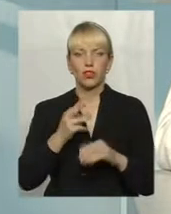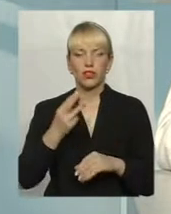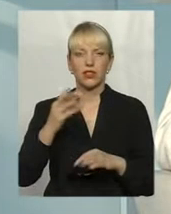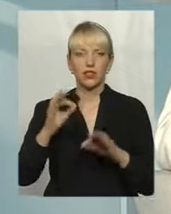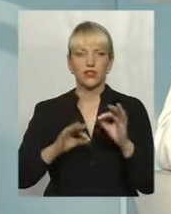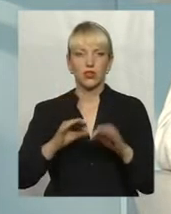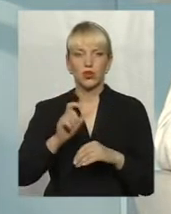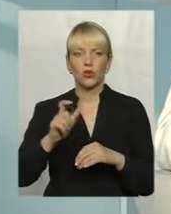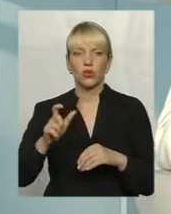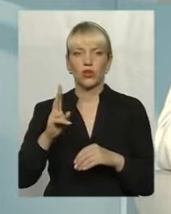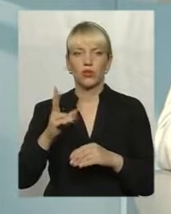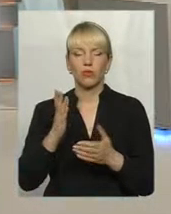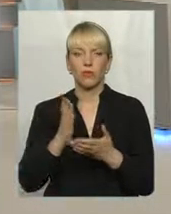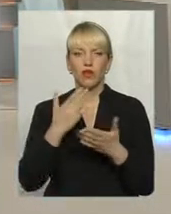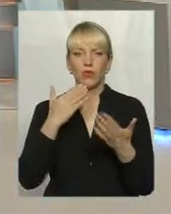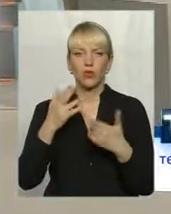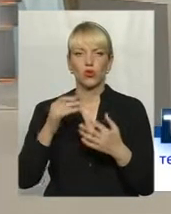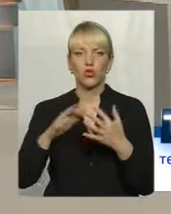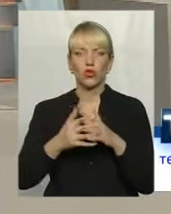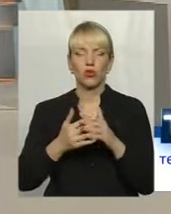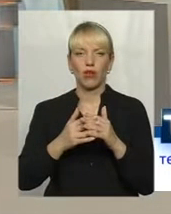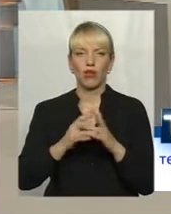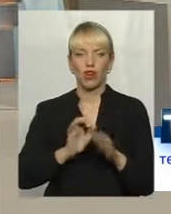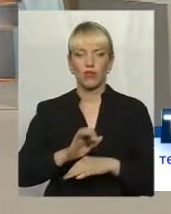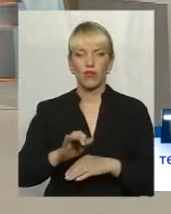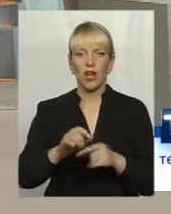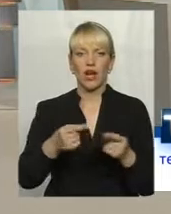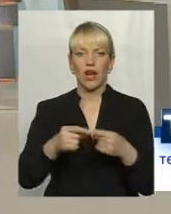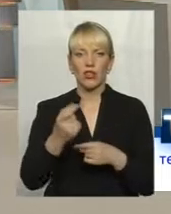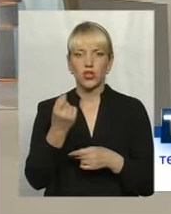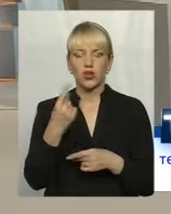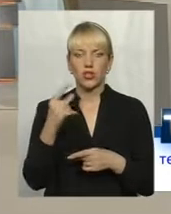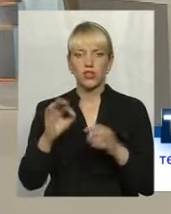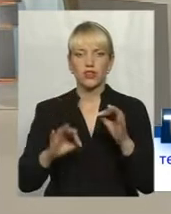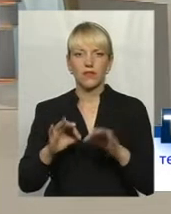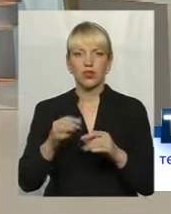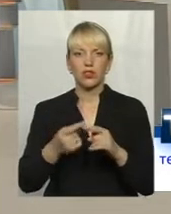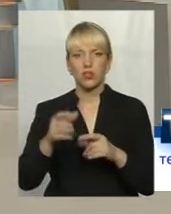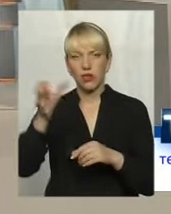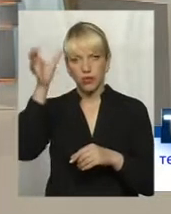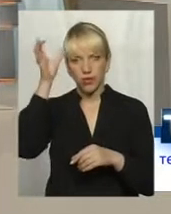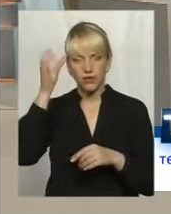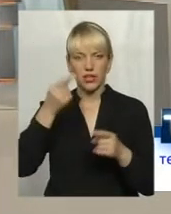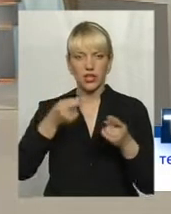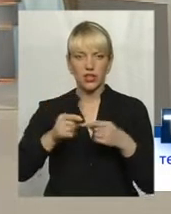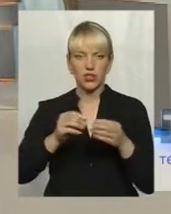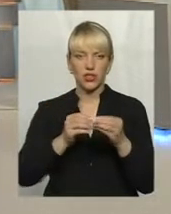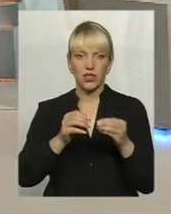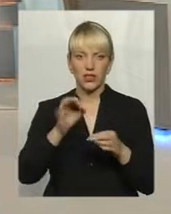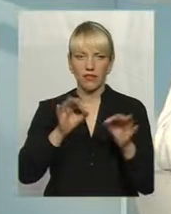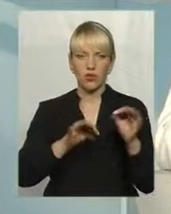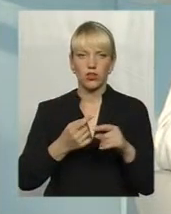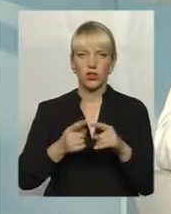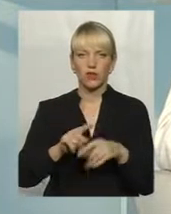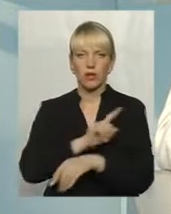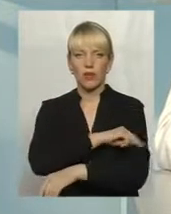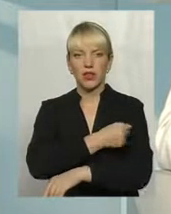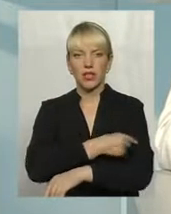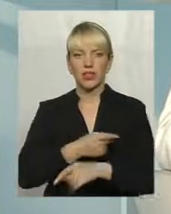мають відношення до аграрного виробництва. Все інше, 11% – це освіта, ще 10% – це